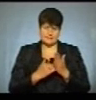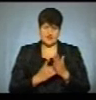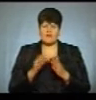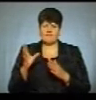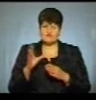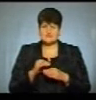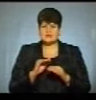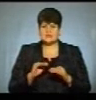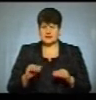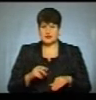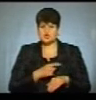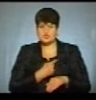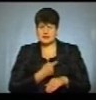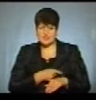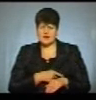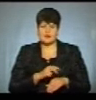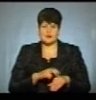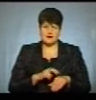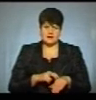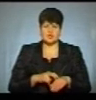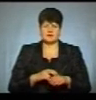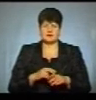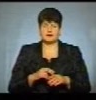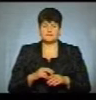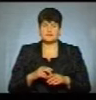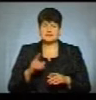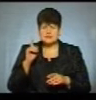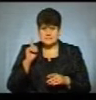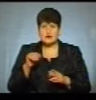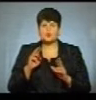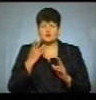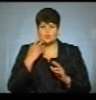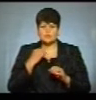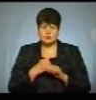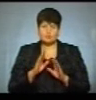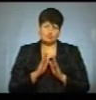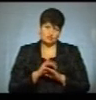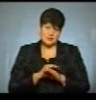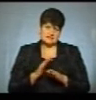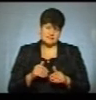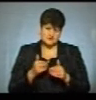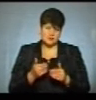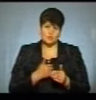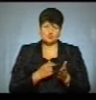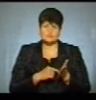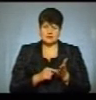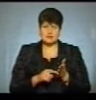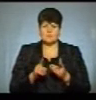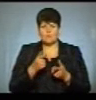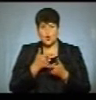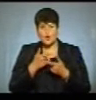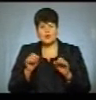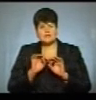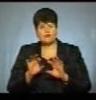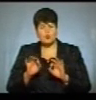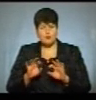педіатри, сімейні лікарі, вони знають цей календар щеплень. Тому, будь ласка, звертайтеся. Я хочу зазначити дійсно про інформованість.